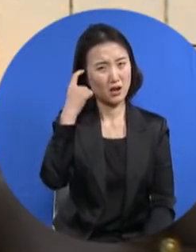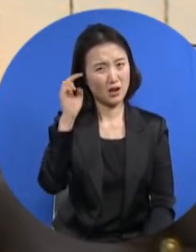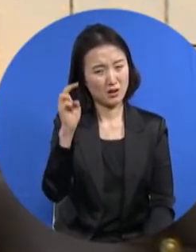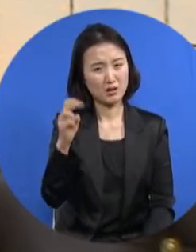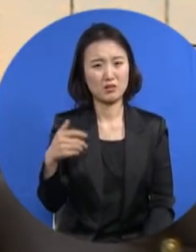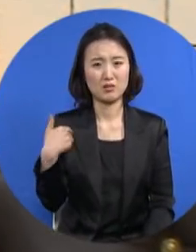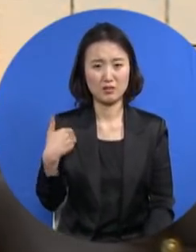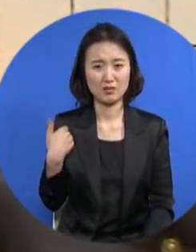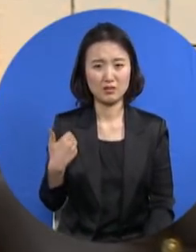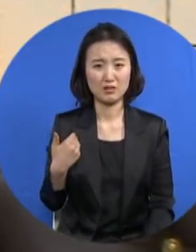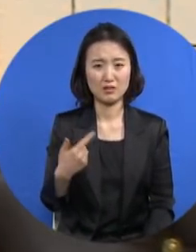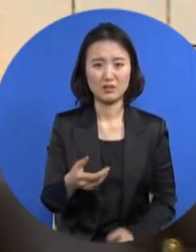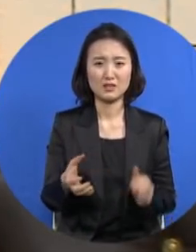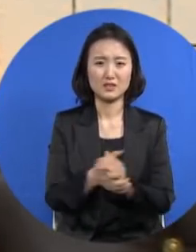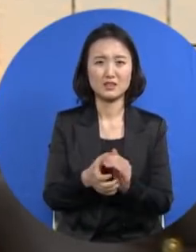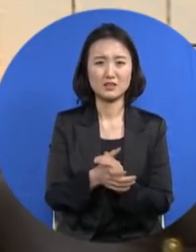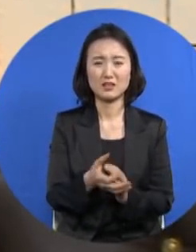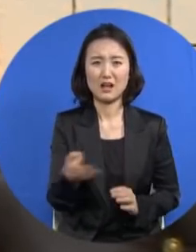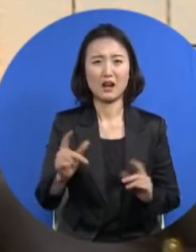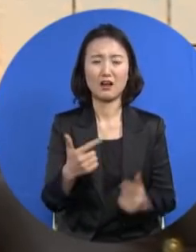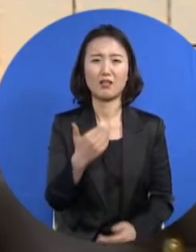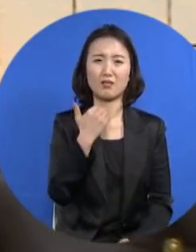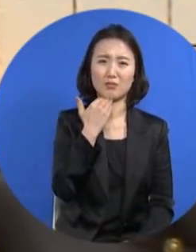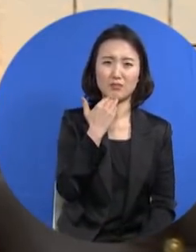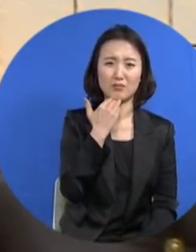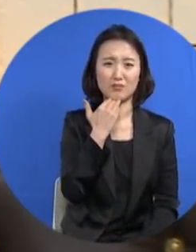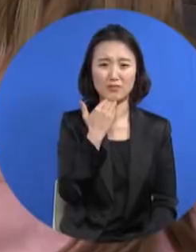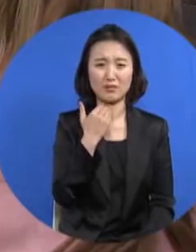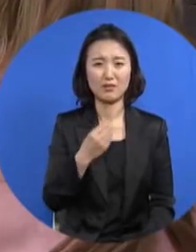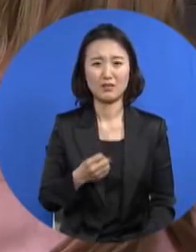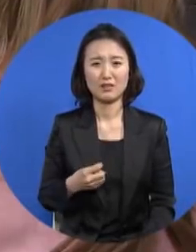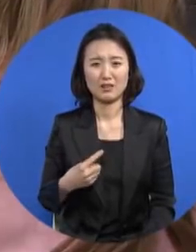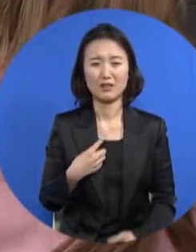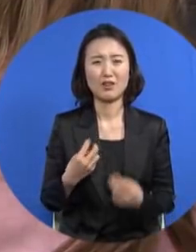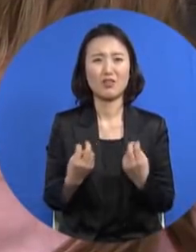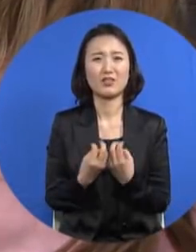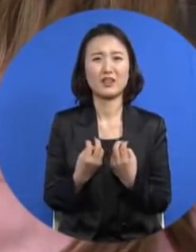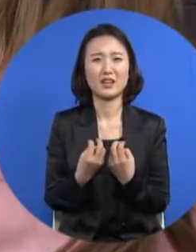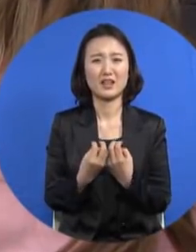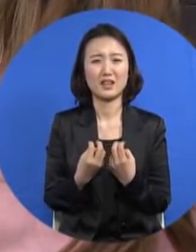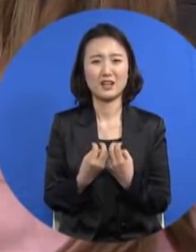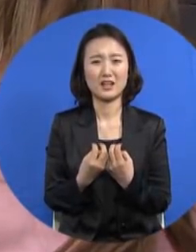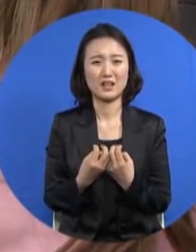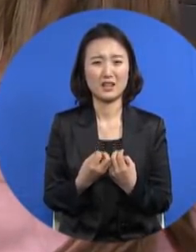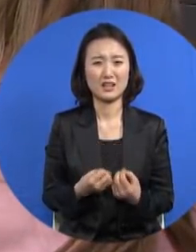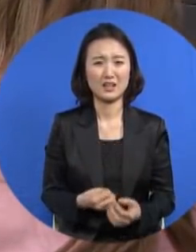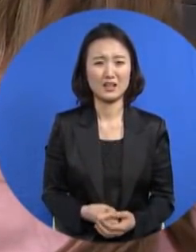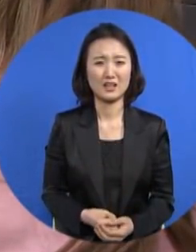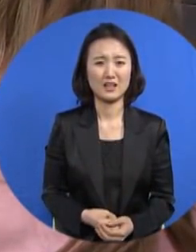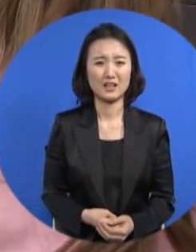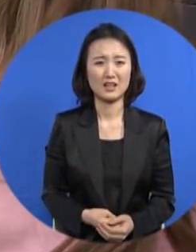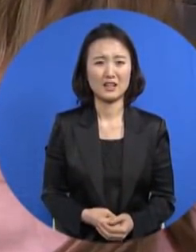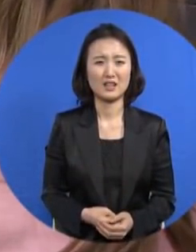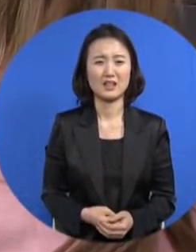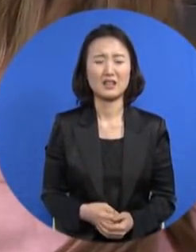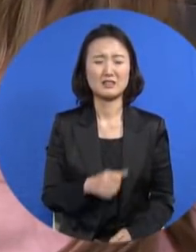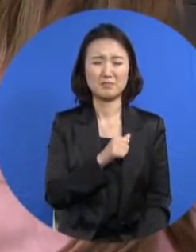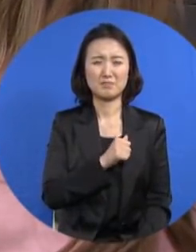했는지 그 친구도 같이 민그적대는 거예요. 제가 어떻게 했겠어요. 그까지